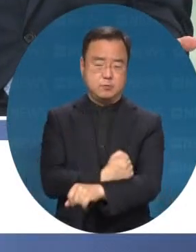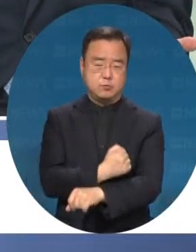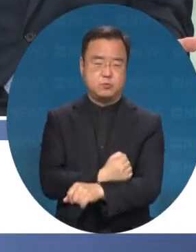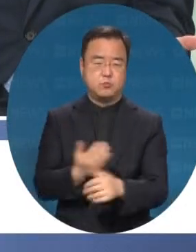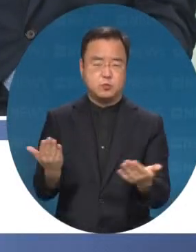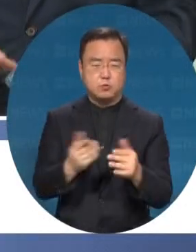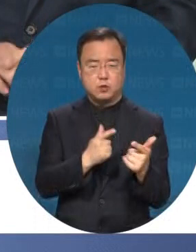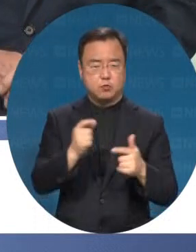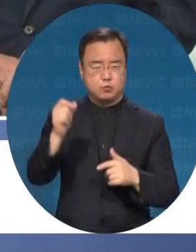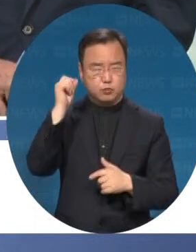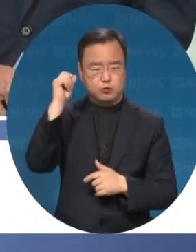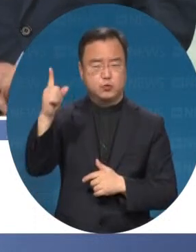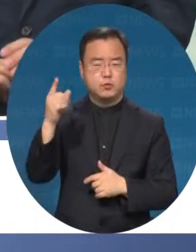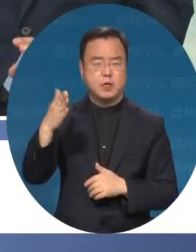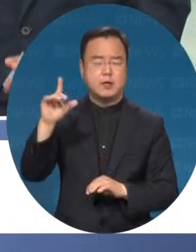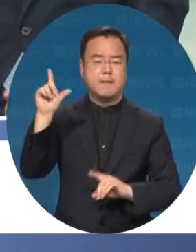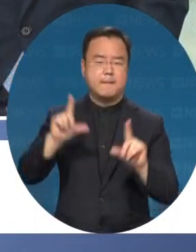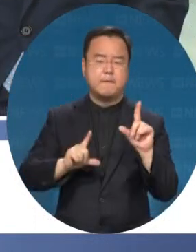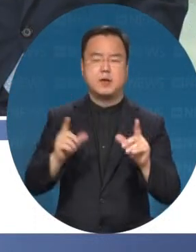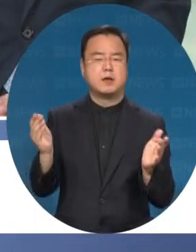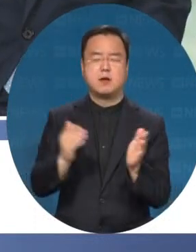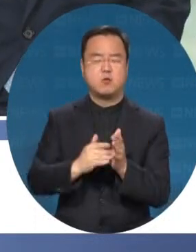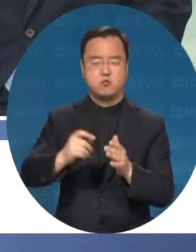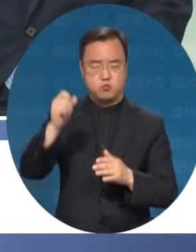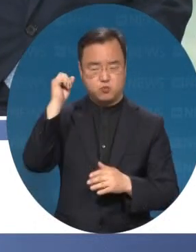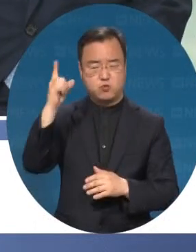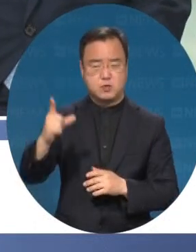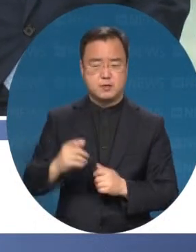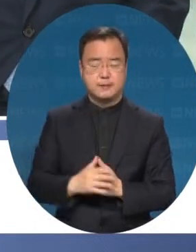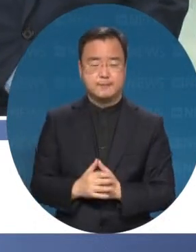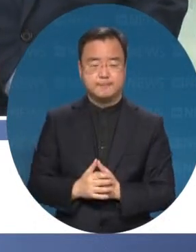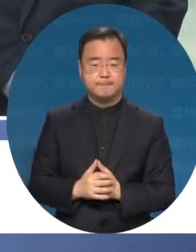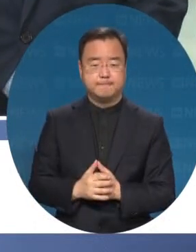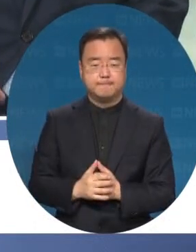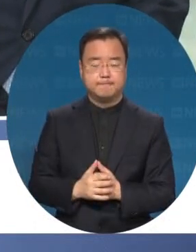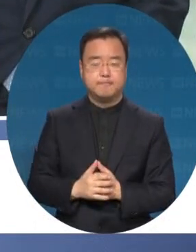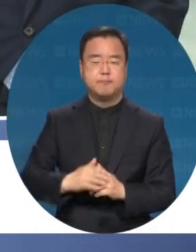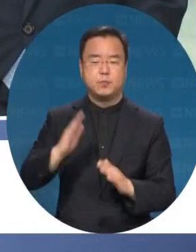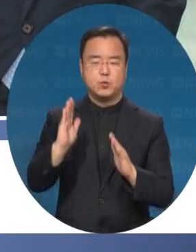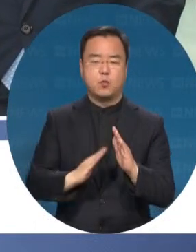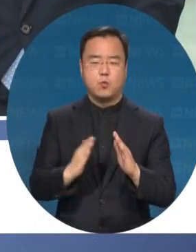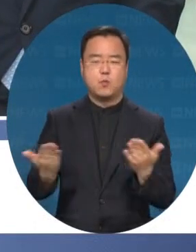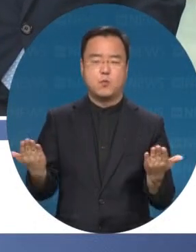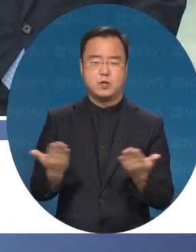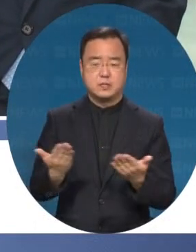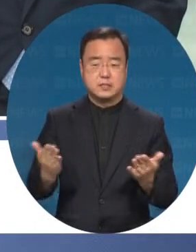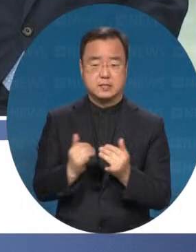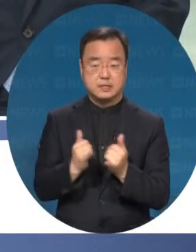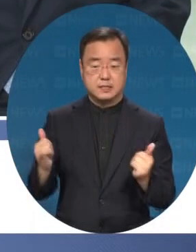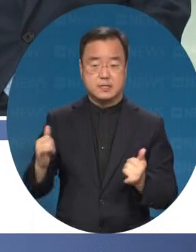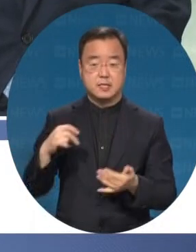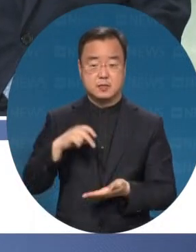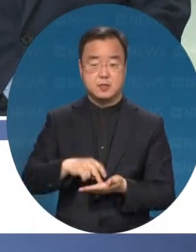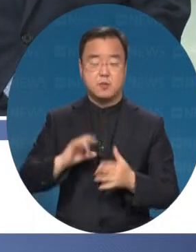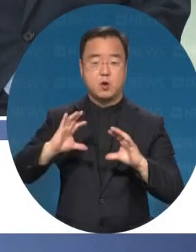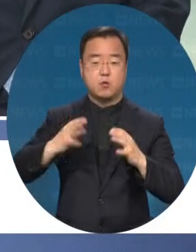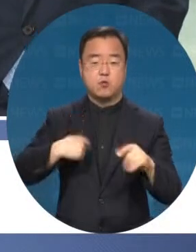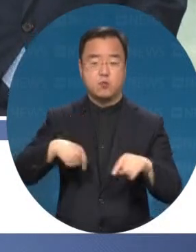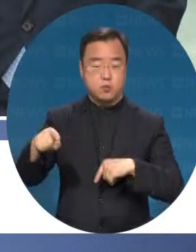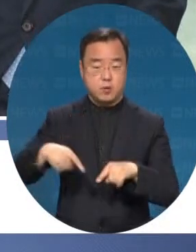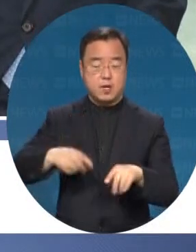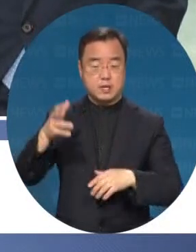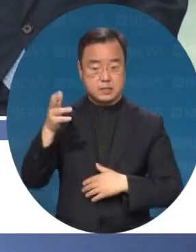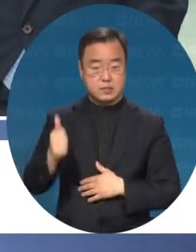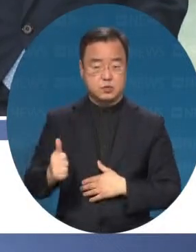훈련하지만서도 자세 또한 훌륭하다 특히이 공직자로서 또 국가의 큰 지도자로서